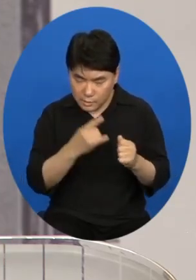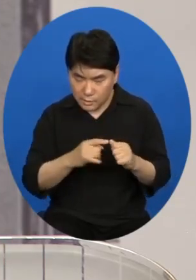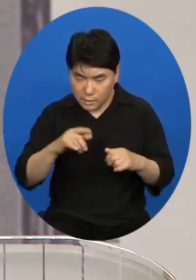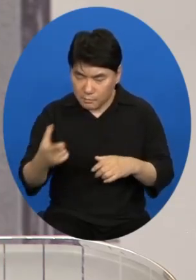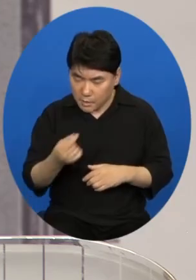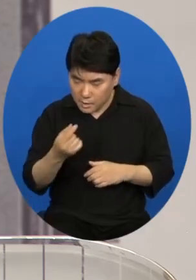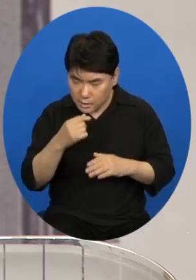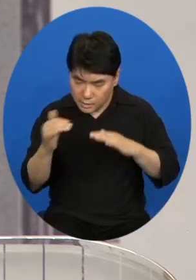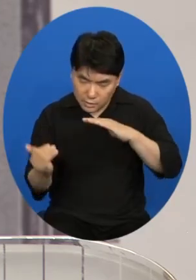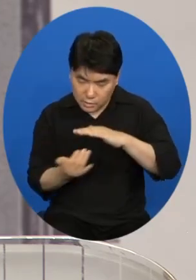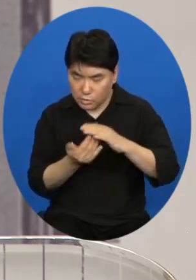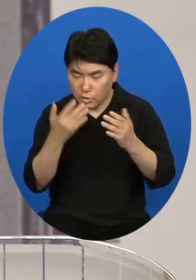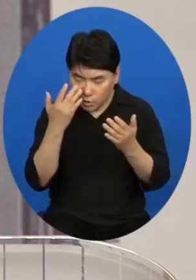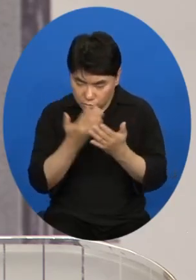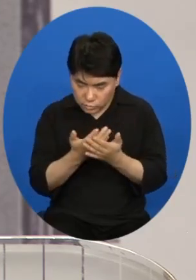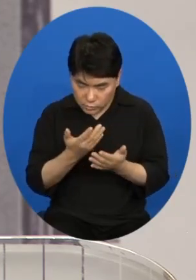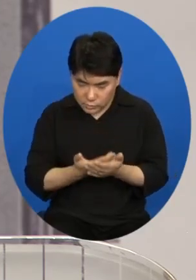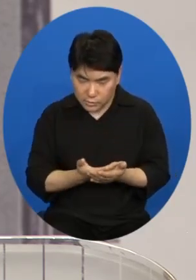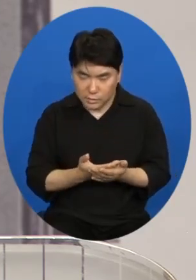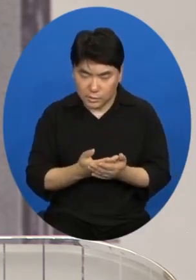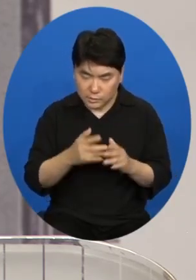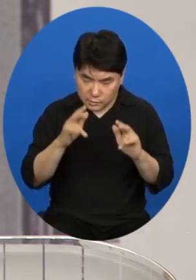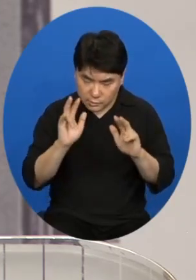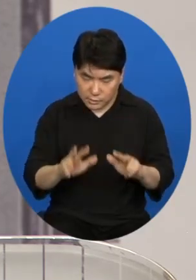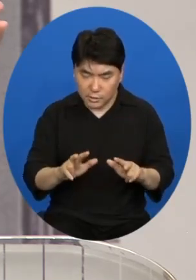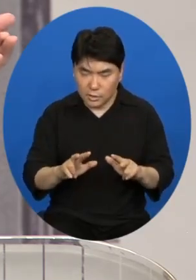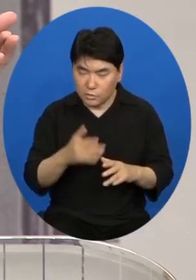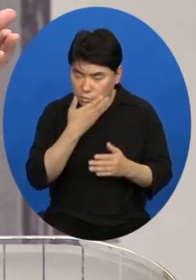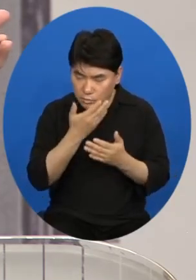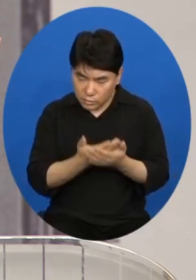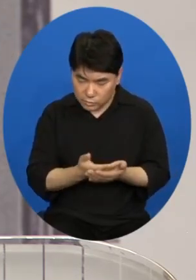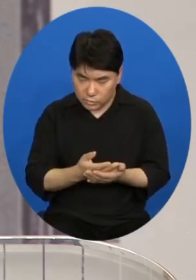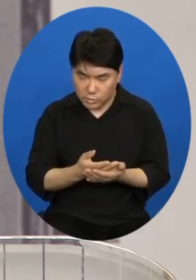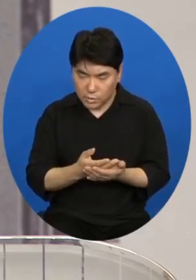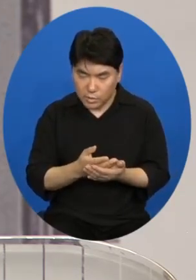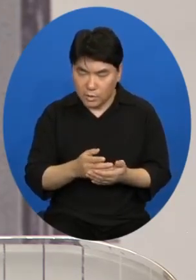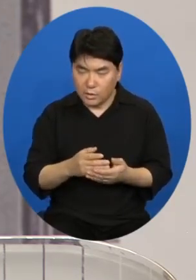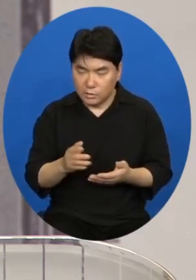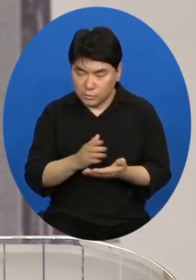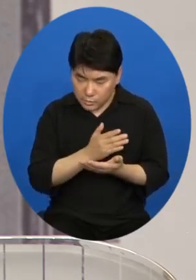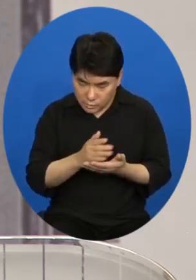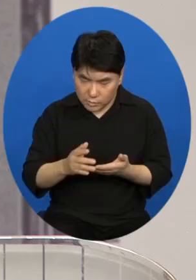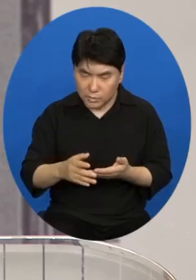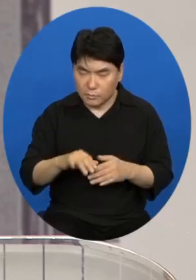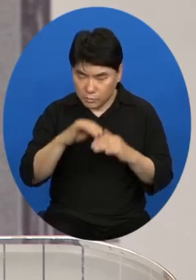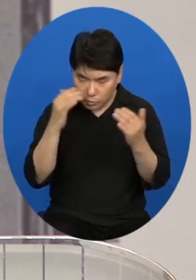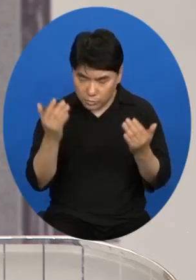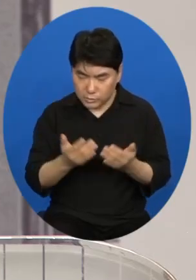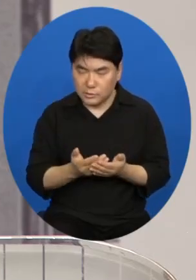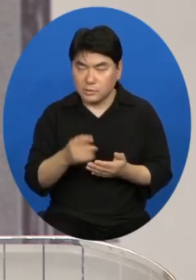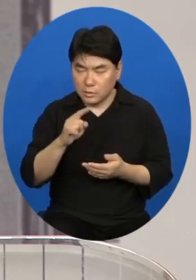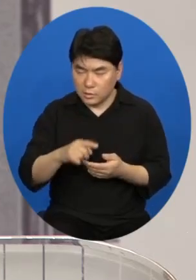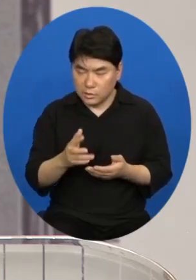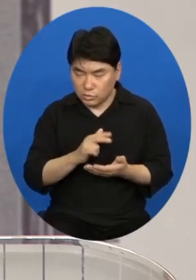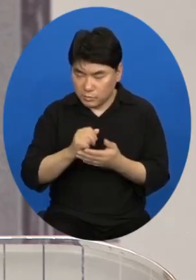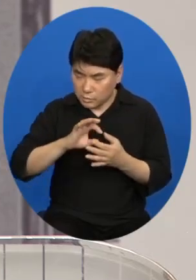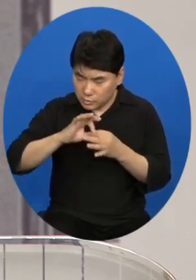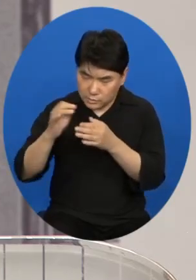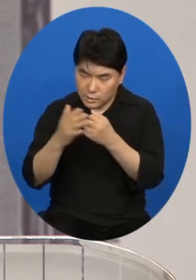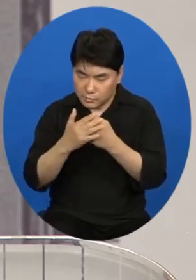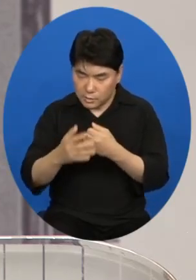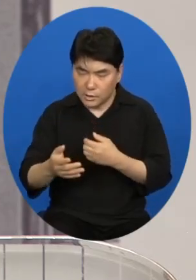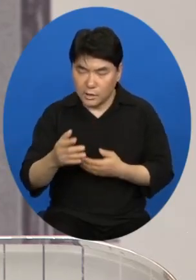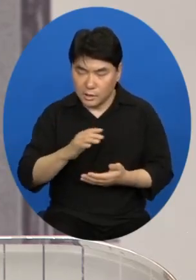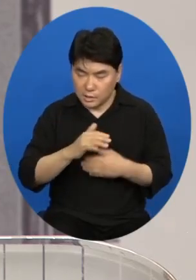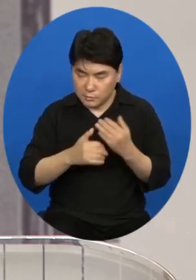속히 이루어 주시옵소서. 이 시간 귀한 것으로 구별하여 우리의 모든 삶이 주님으로부터 왔기에 하나님께 구별하여